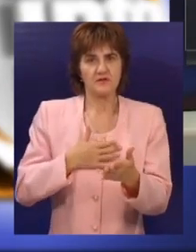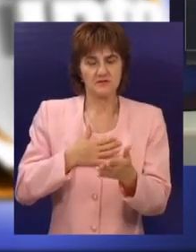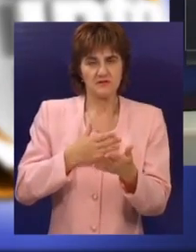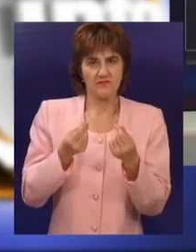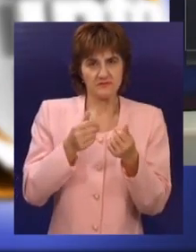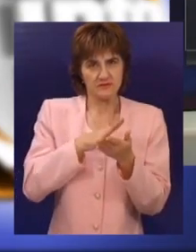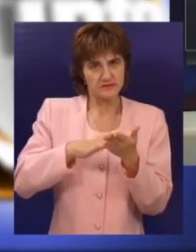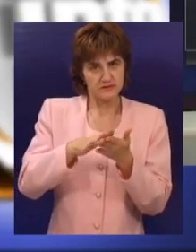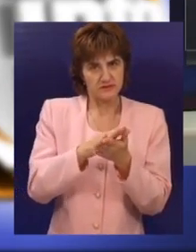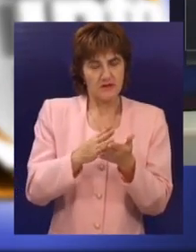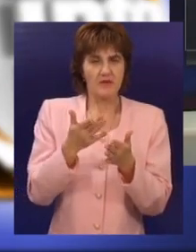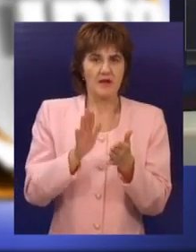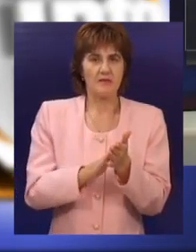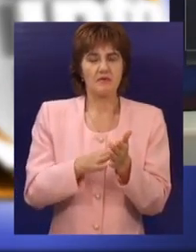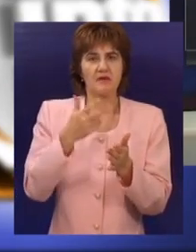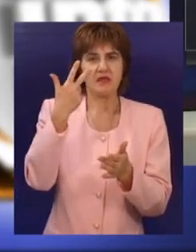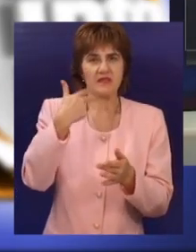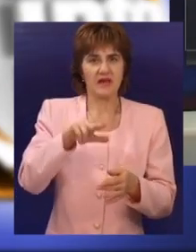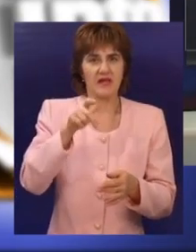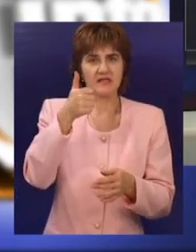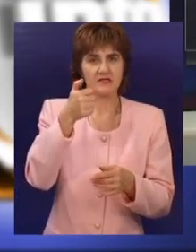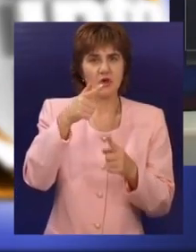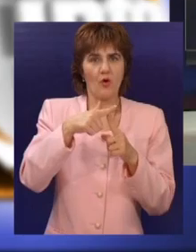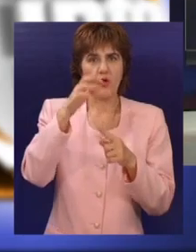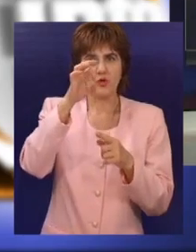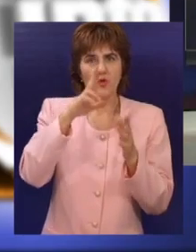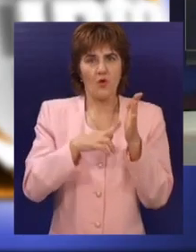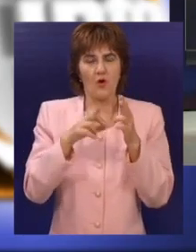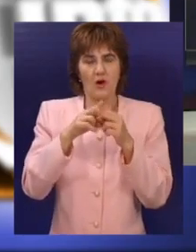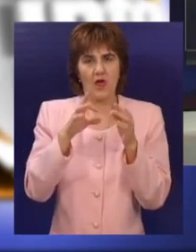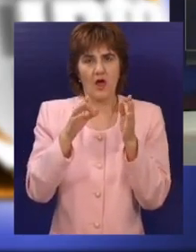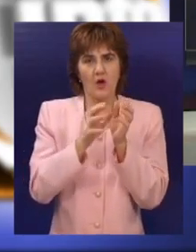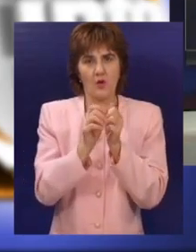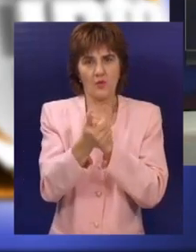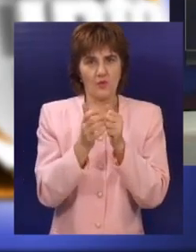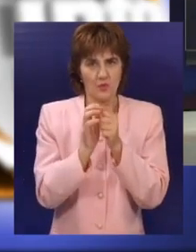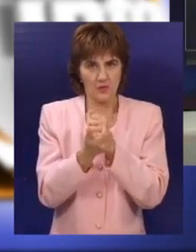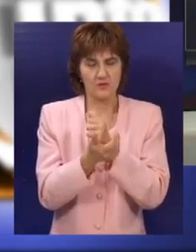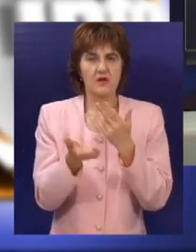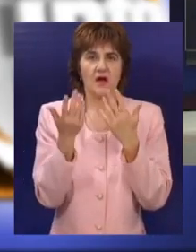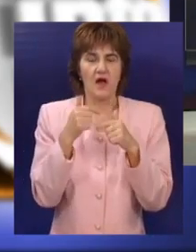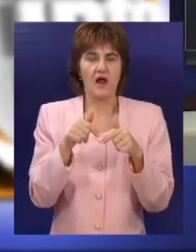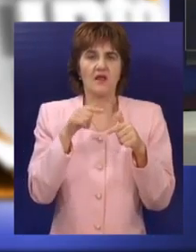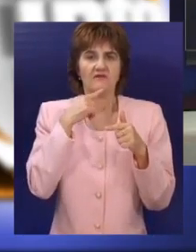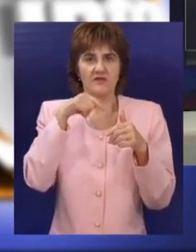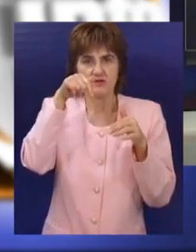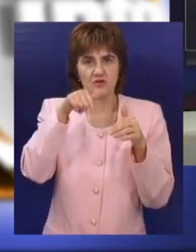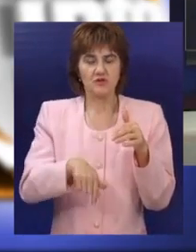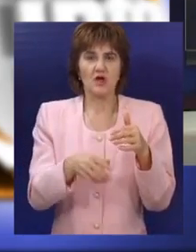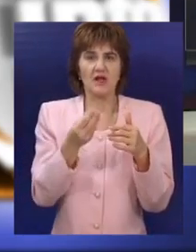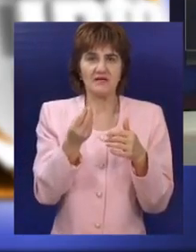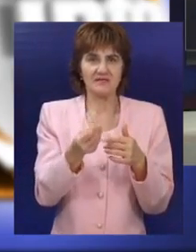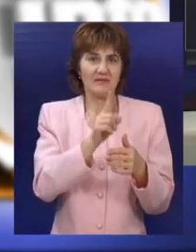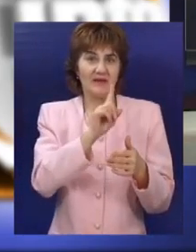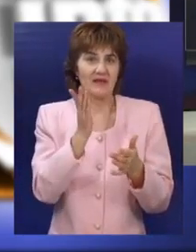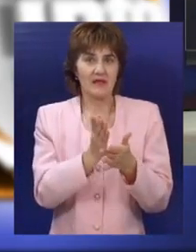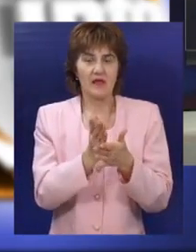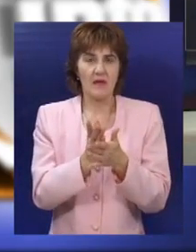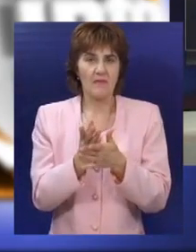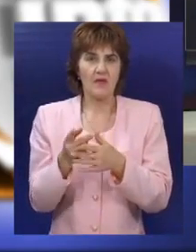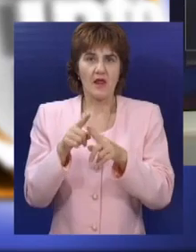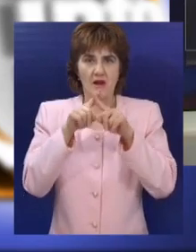od planirane kvote, od 3100 tona kukuruza. S obzirom da sa teritorije centralne i južne Srbije nije stigao